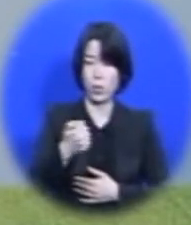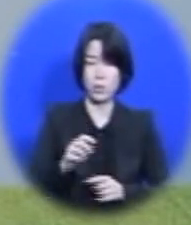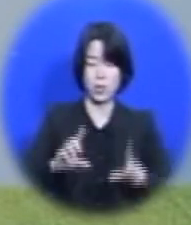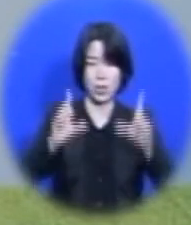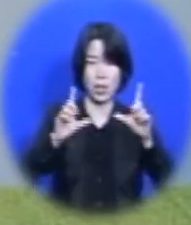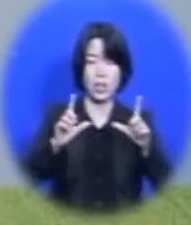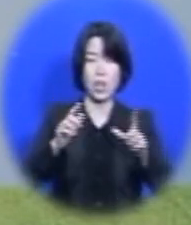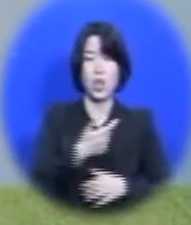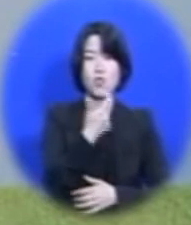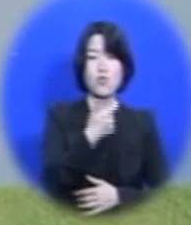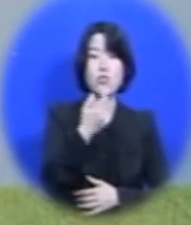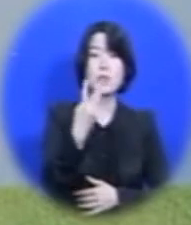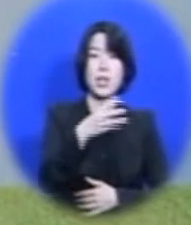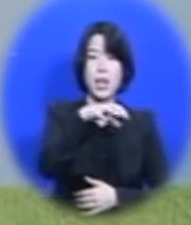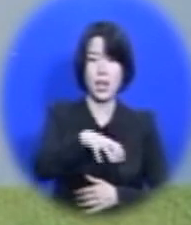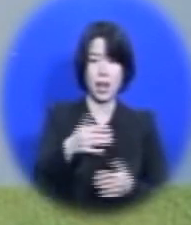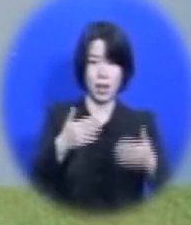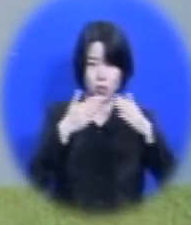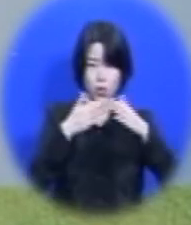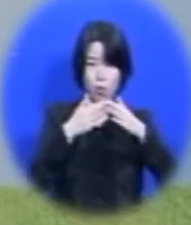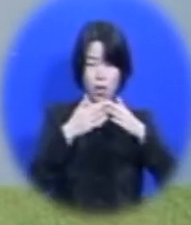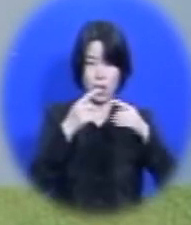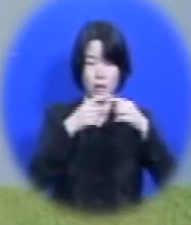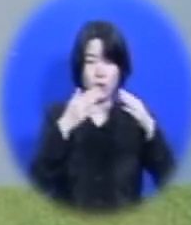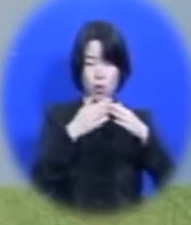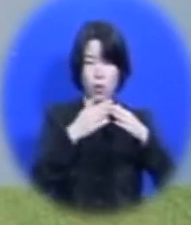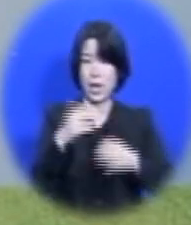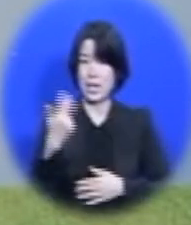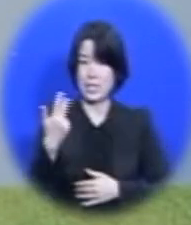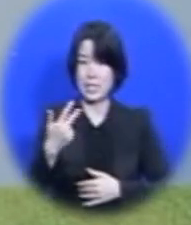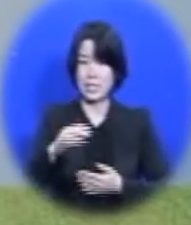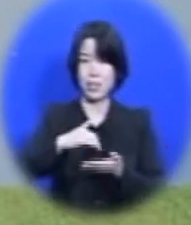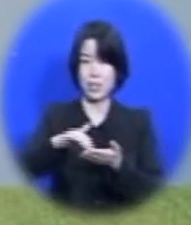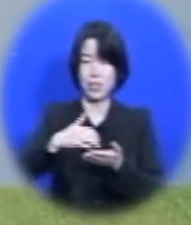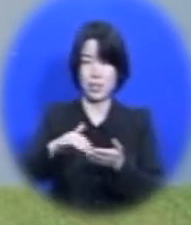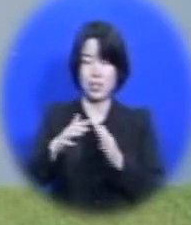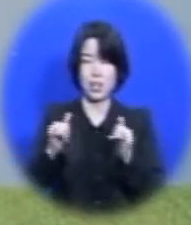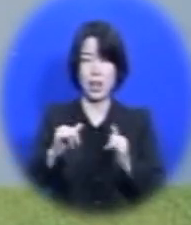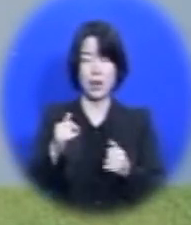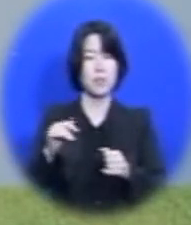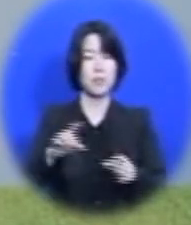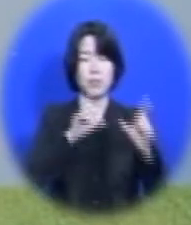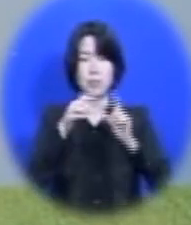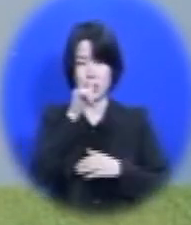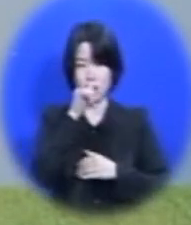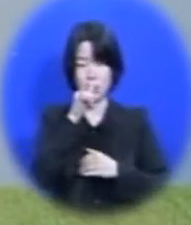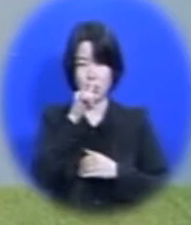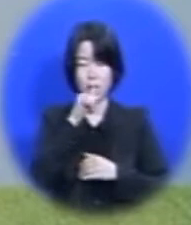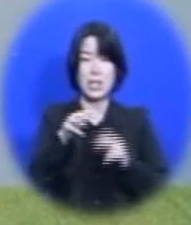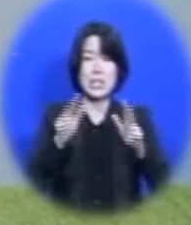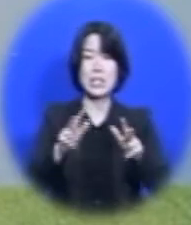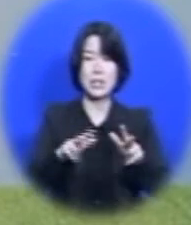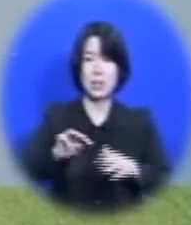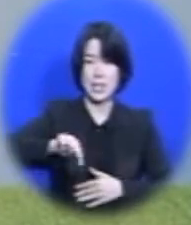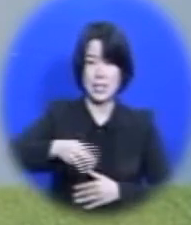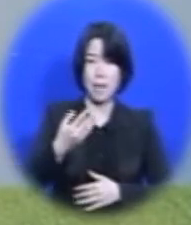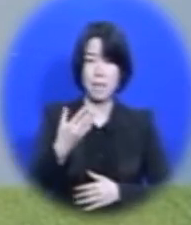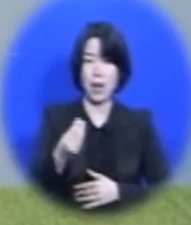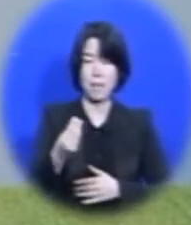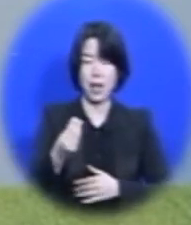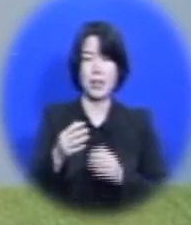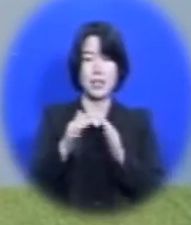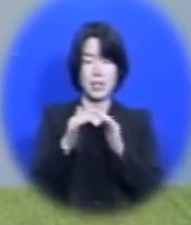63개의 교회 그리고 7천 명의 교인이 있었습니다. 지금은 300만 명의 그리스도인이